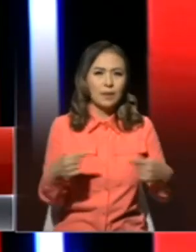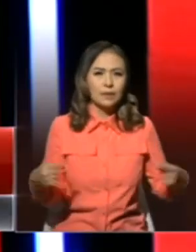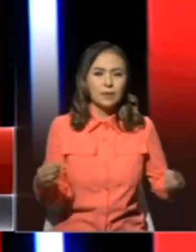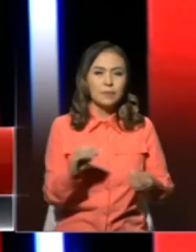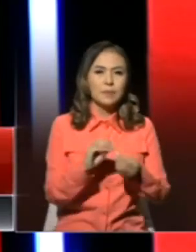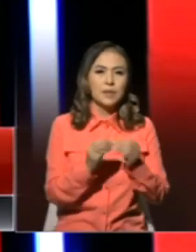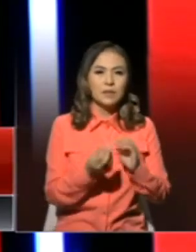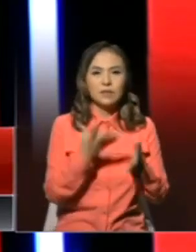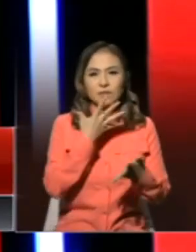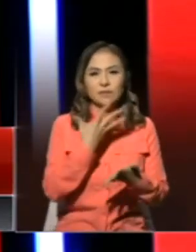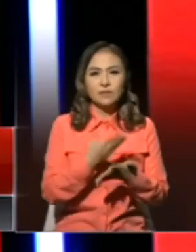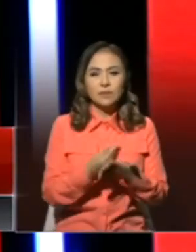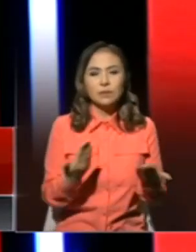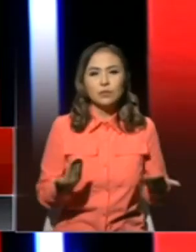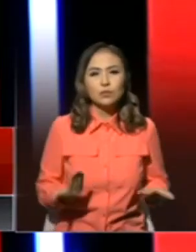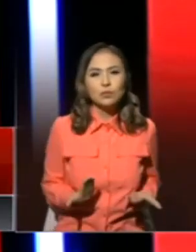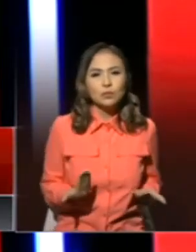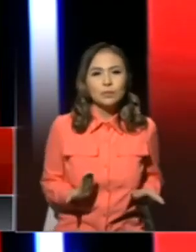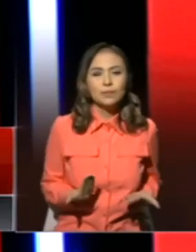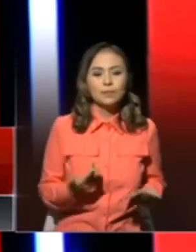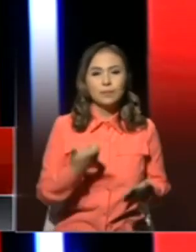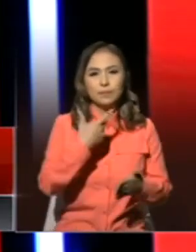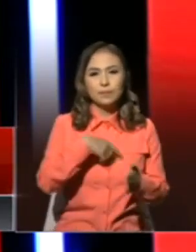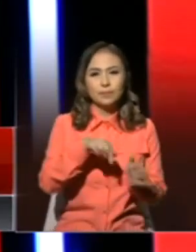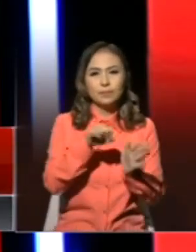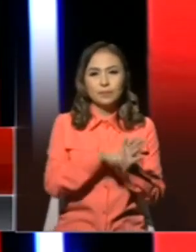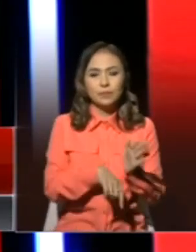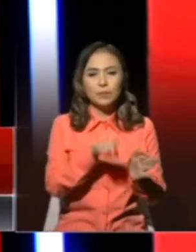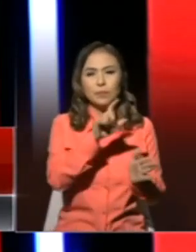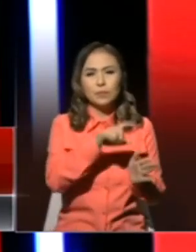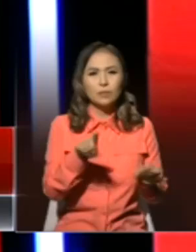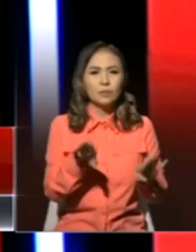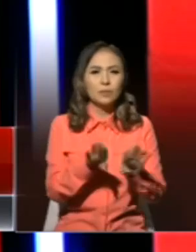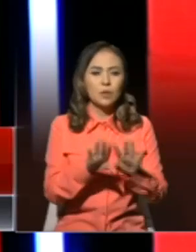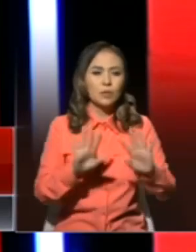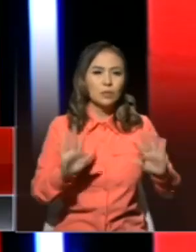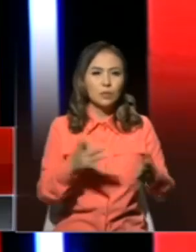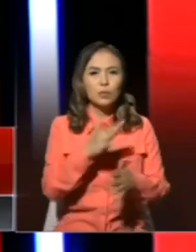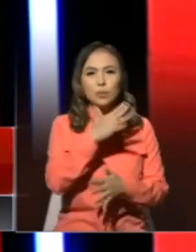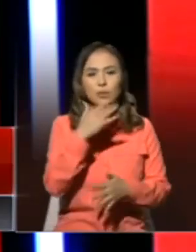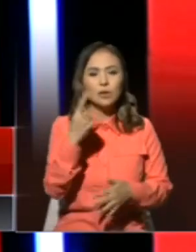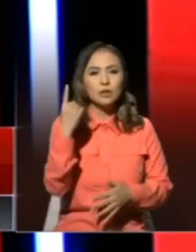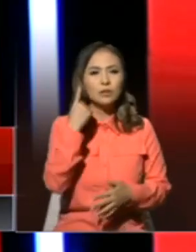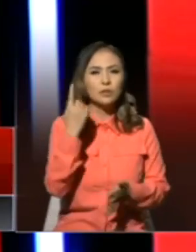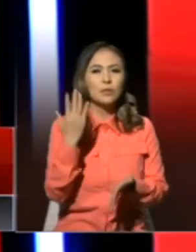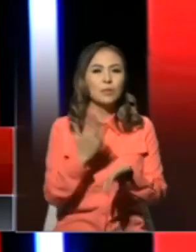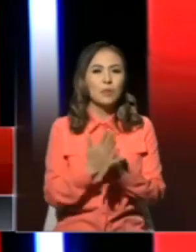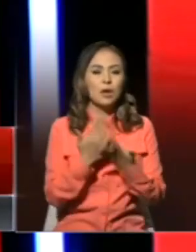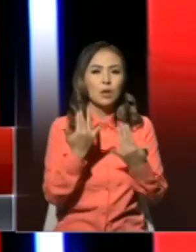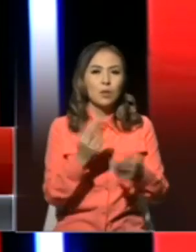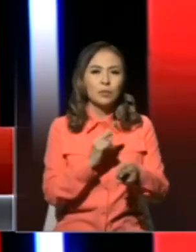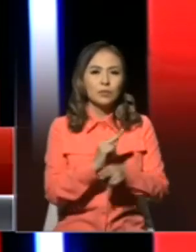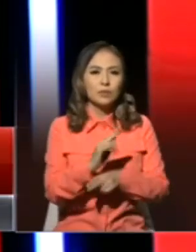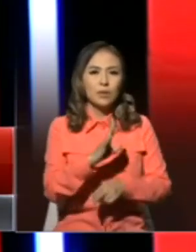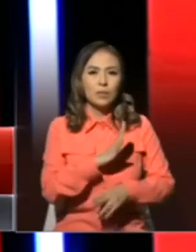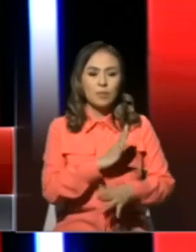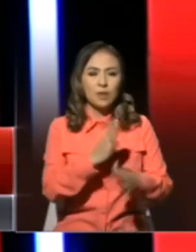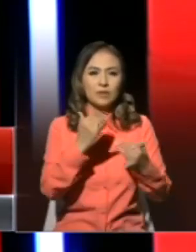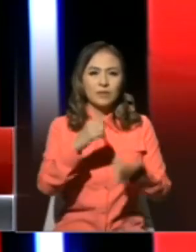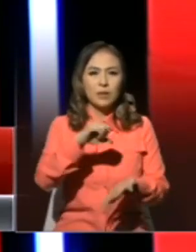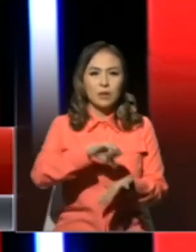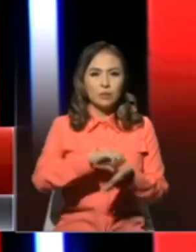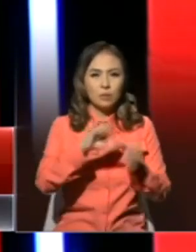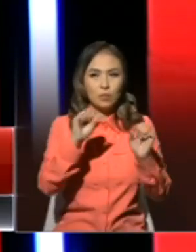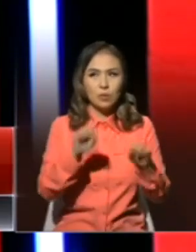өзінің өміріне қол салыпты деген мәселені біз өкінішті жағдайларды көп естейміз. Осы себепті хабарымызға сіздер де